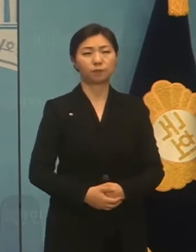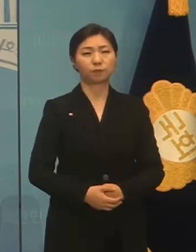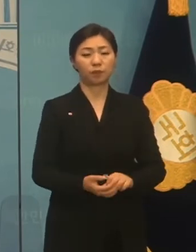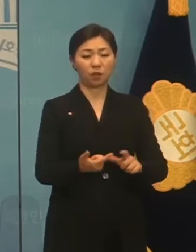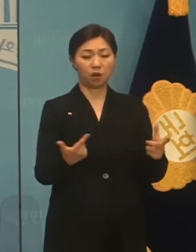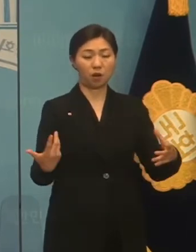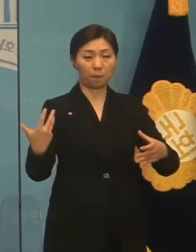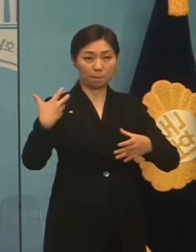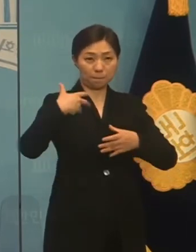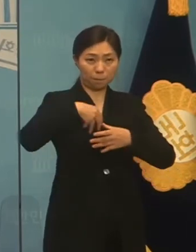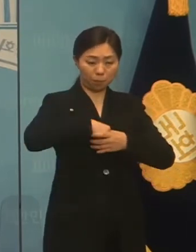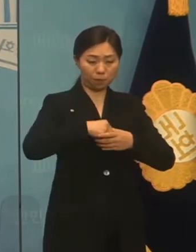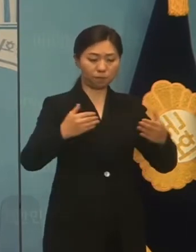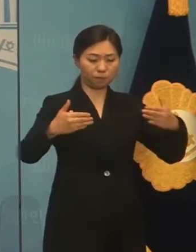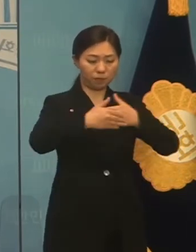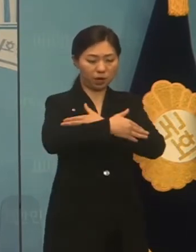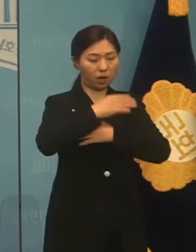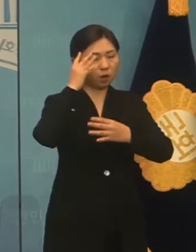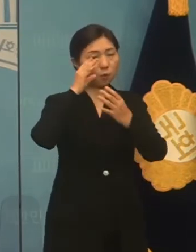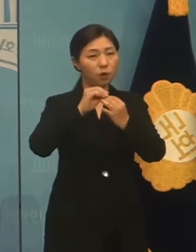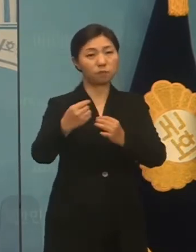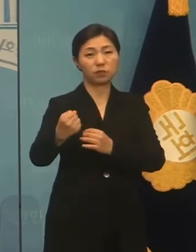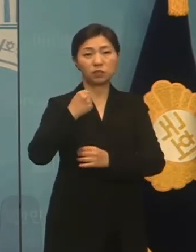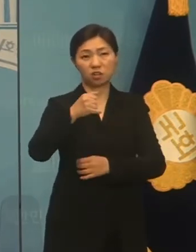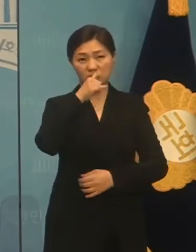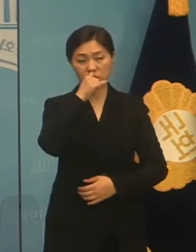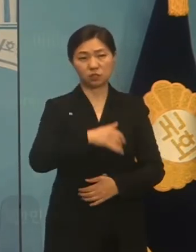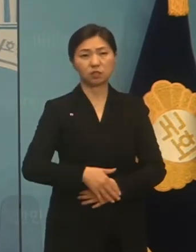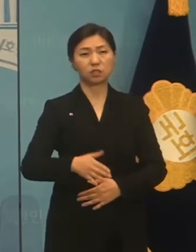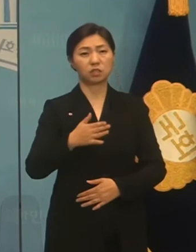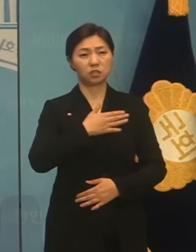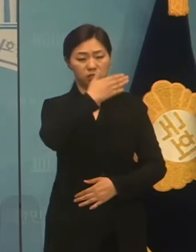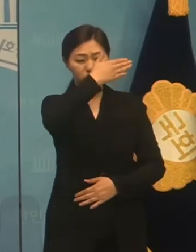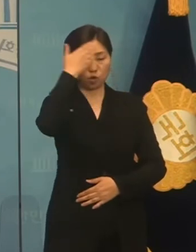포용력과 공감 능력을 갖춘 젊은 당대표